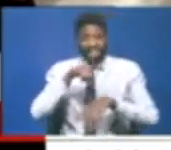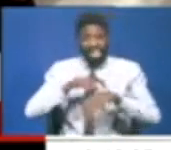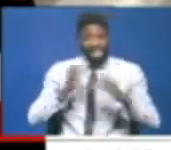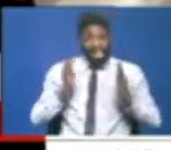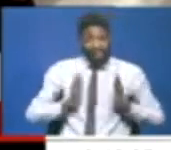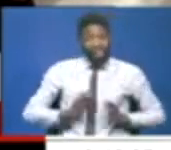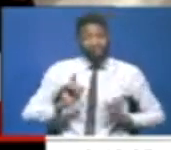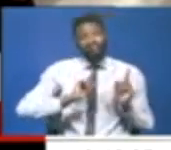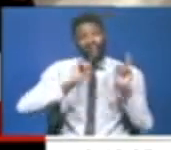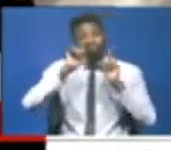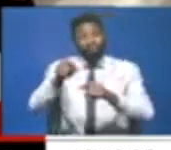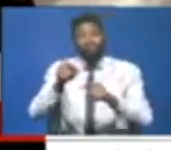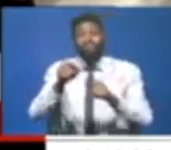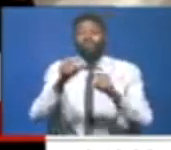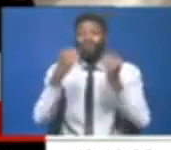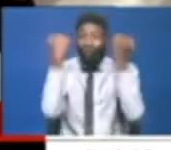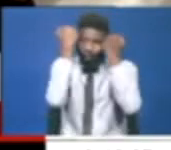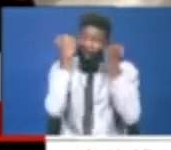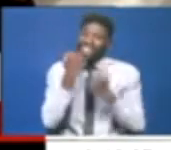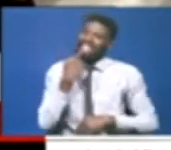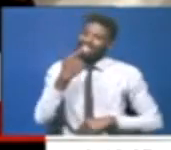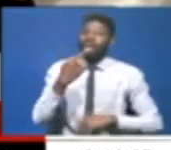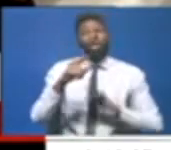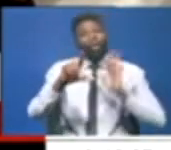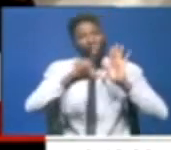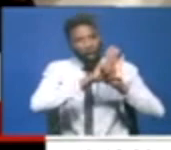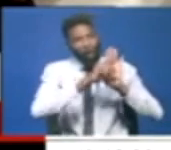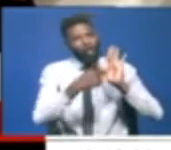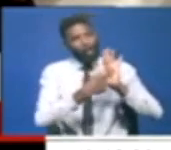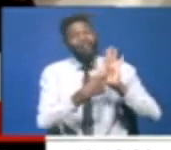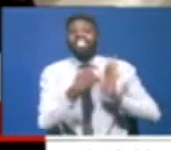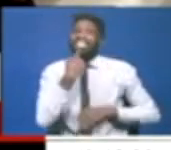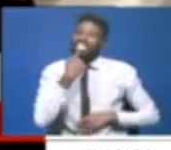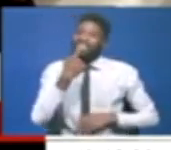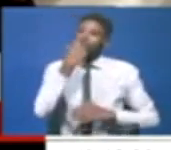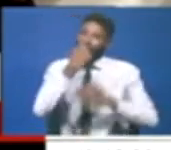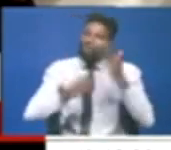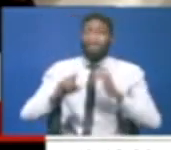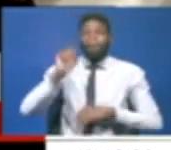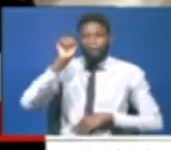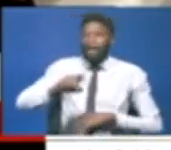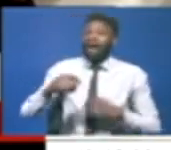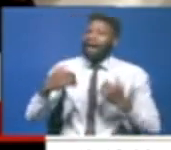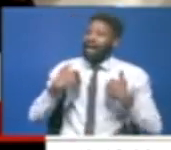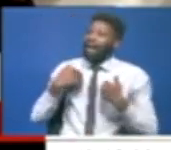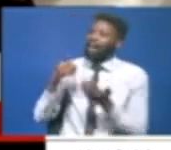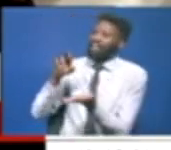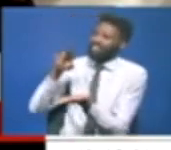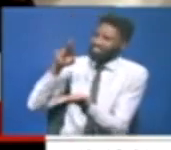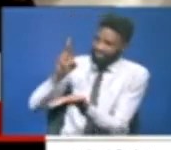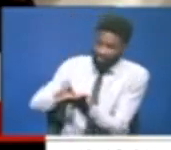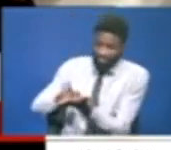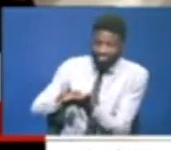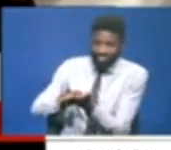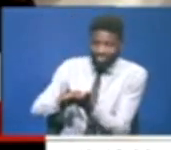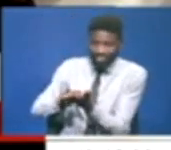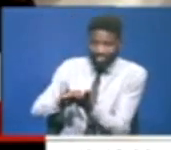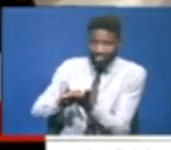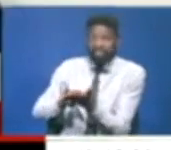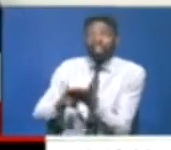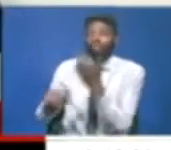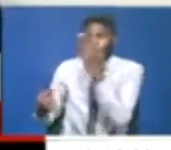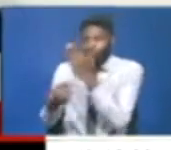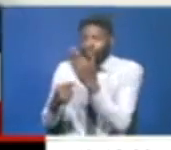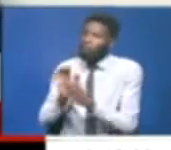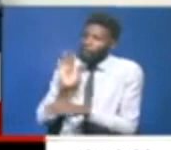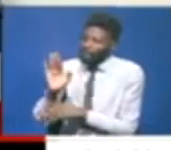mujibu wa sheria, sheria inasema kwamba lazima pawe na register ile ya kimitambo ya kiteknolojia, na